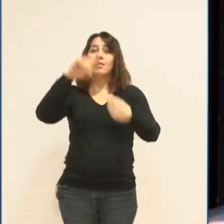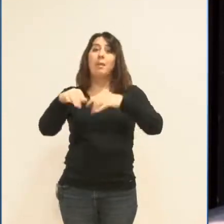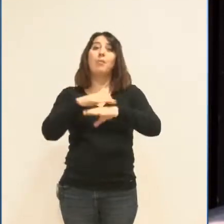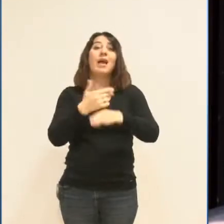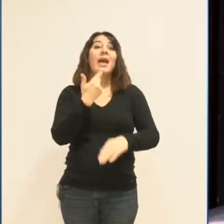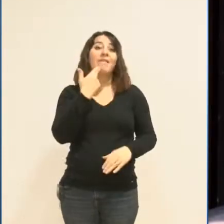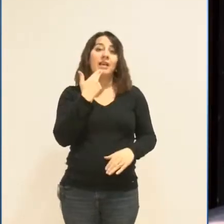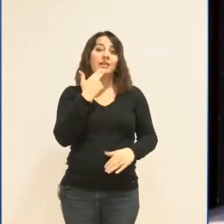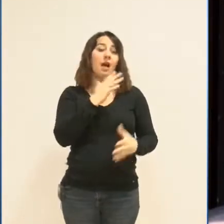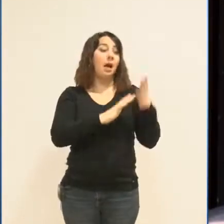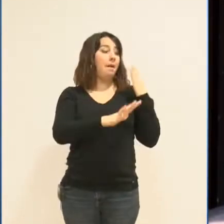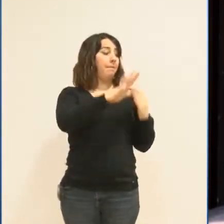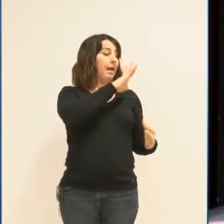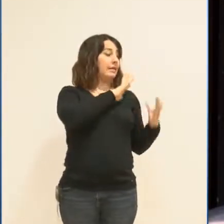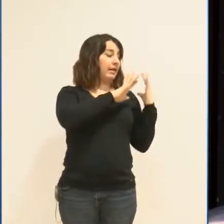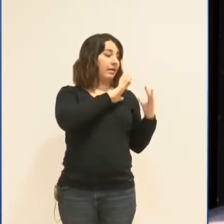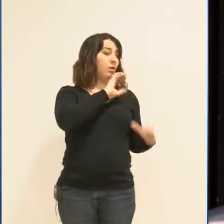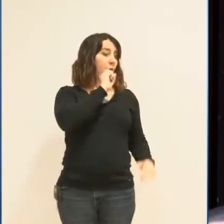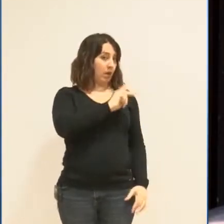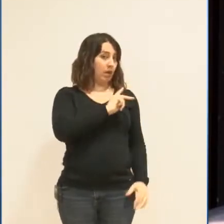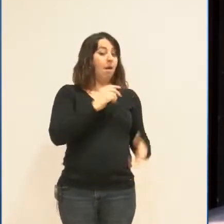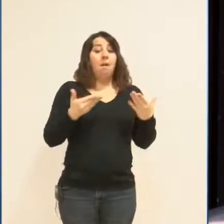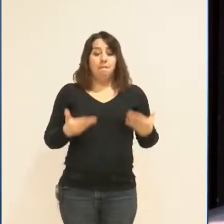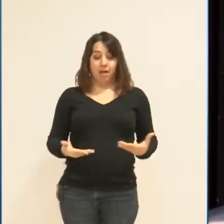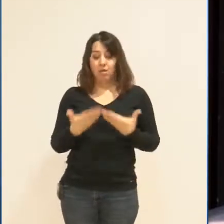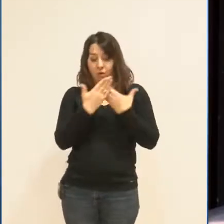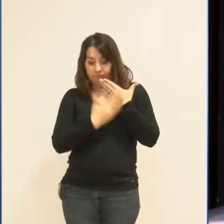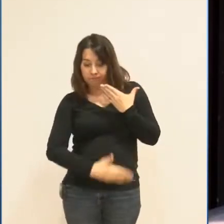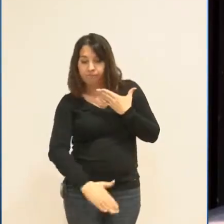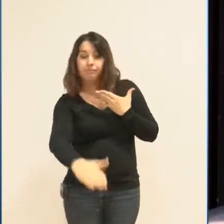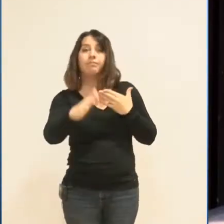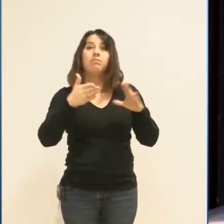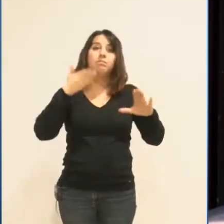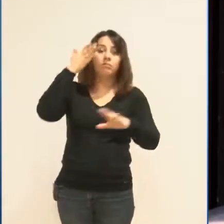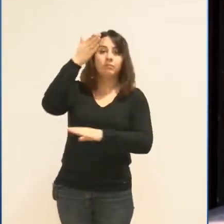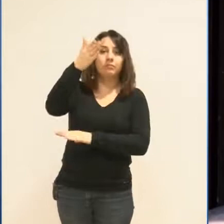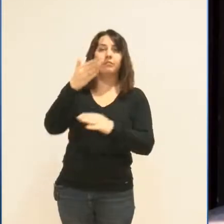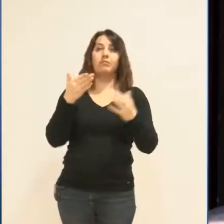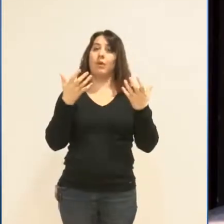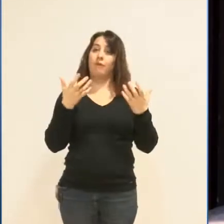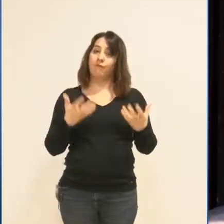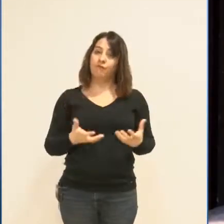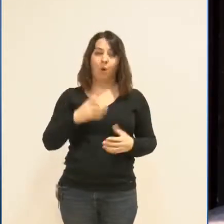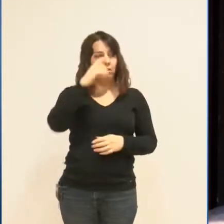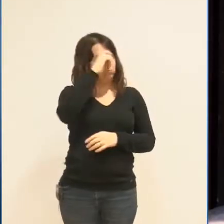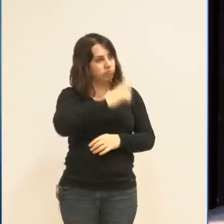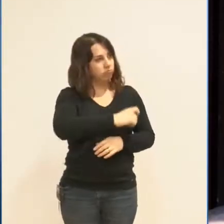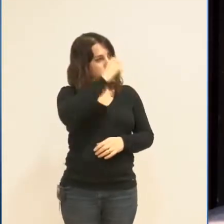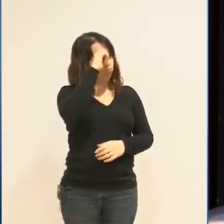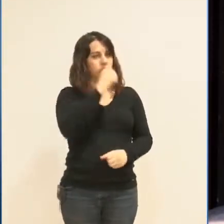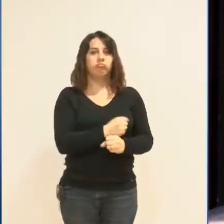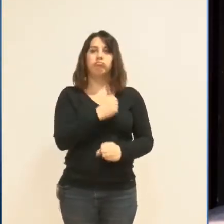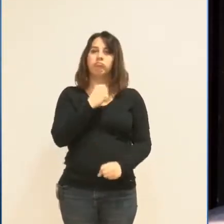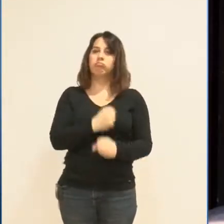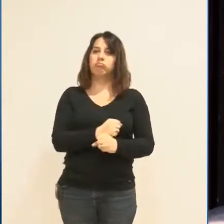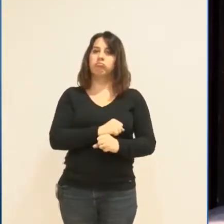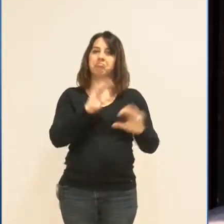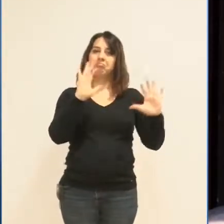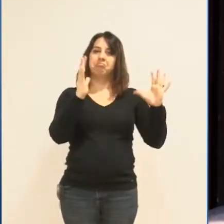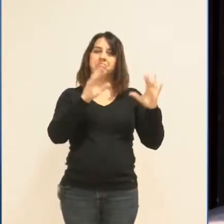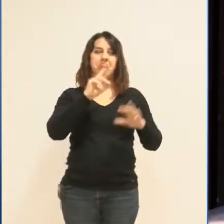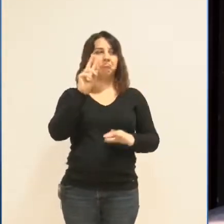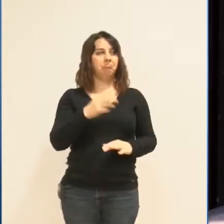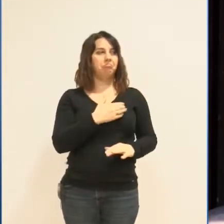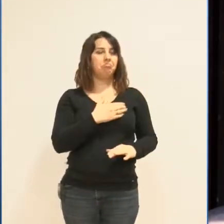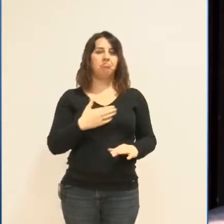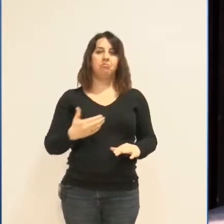pour le passé. Parlons maintenant de l'avenir. Je veux vraiment saluer le travail qui a été fait par les services de la